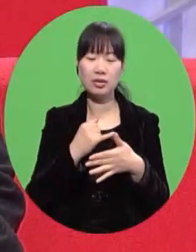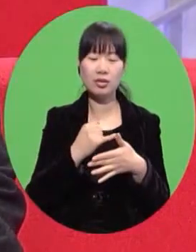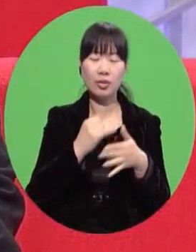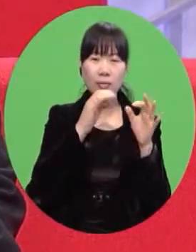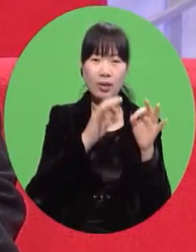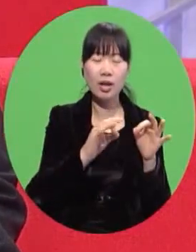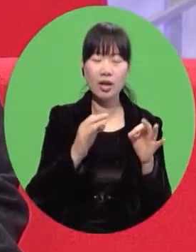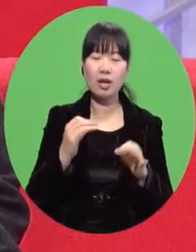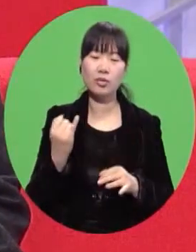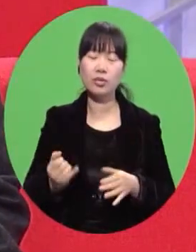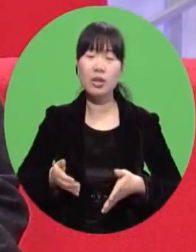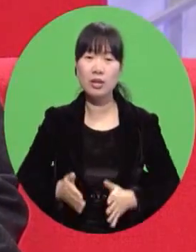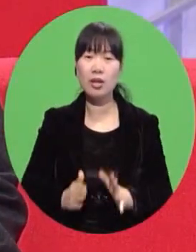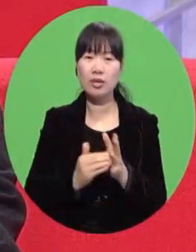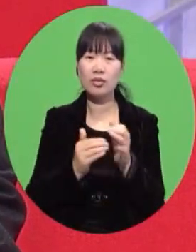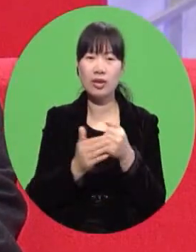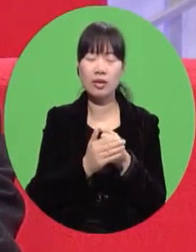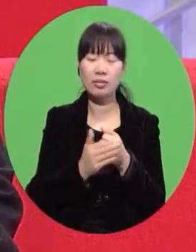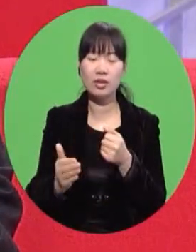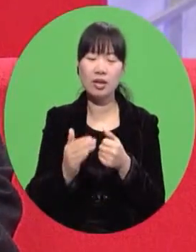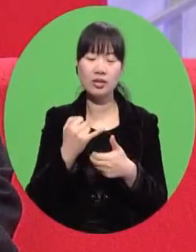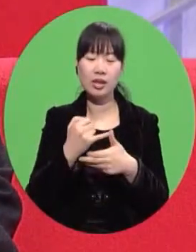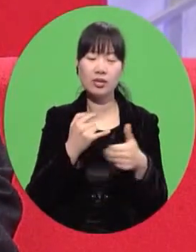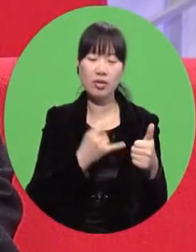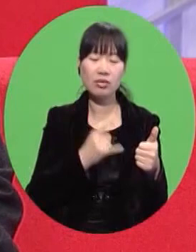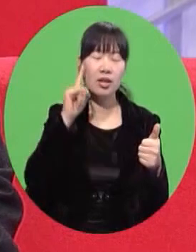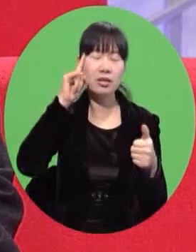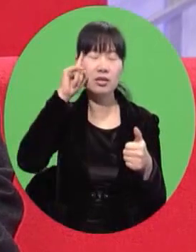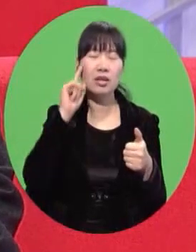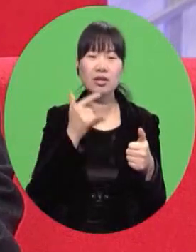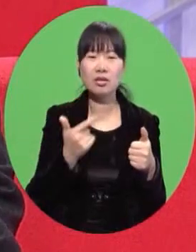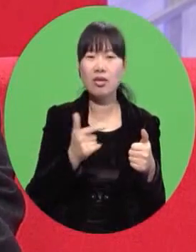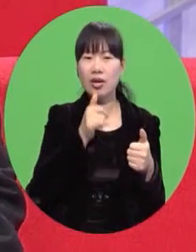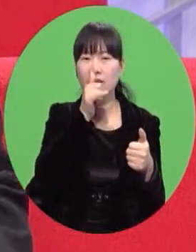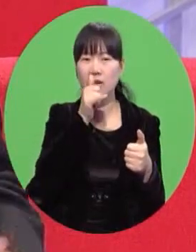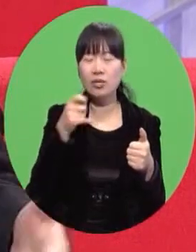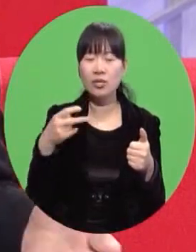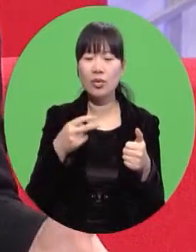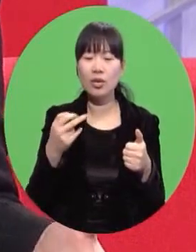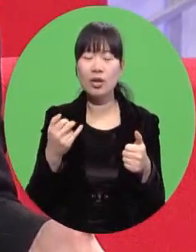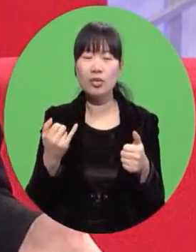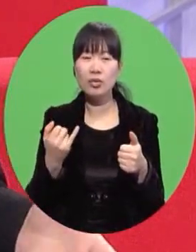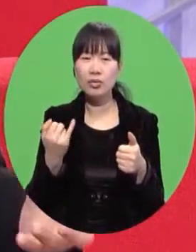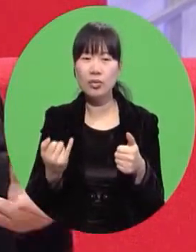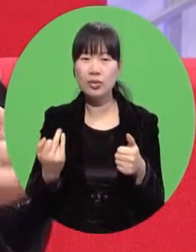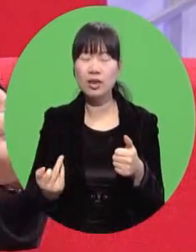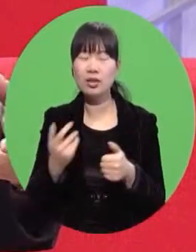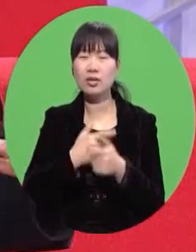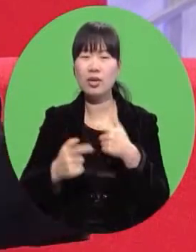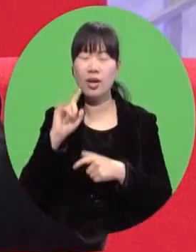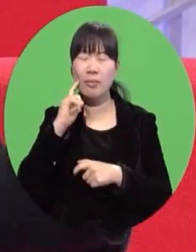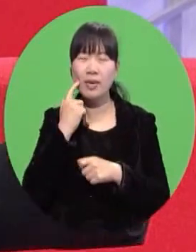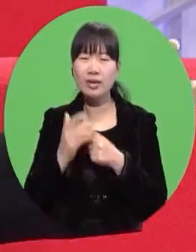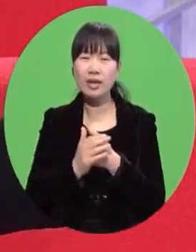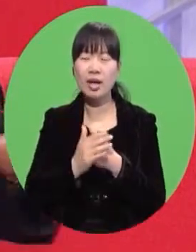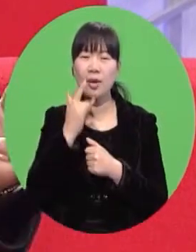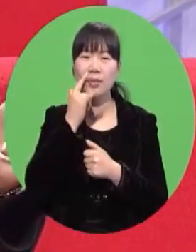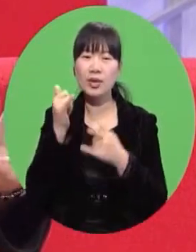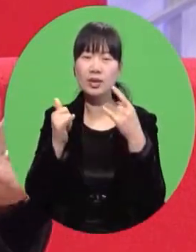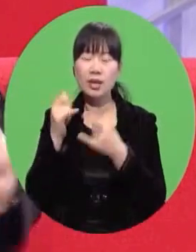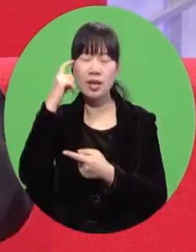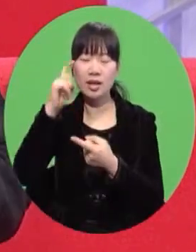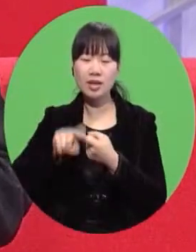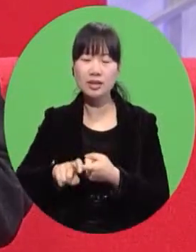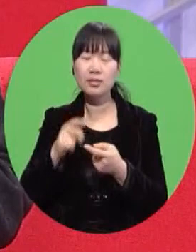어쨌든 동생이 생기는 것 자체가 아이한테 큰 스트레스였던 것 같아요. 그리고 뭐 동생을 더 예뻐해서 엄마 아빠가 뭐 서현이한테 관심을